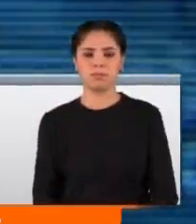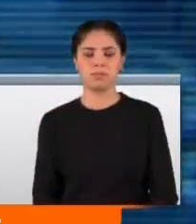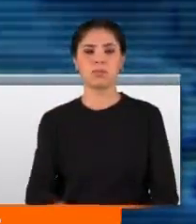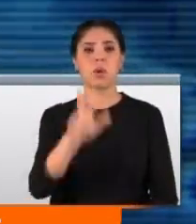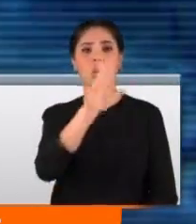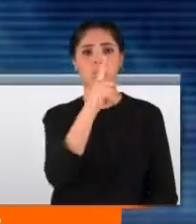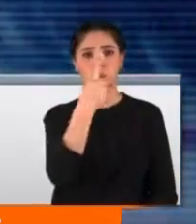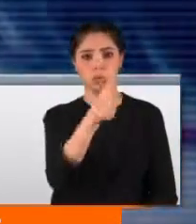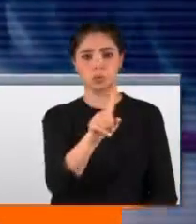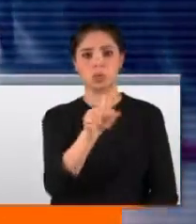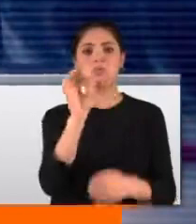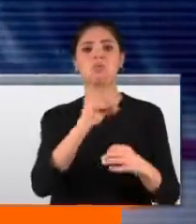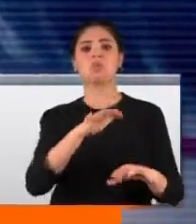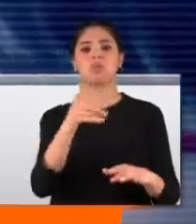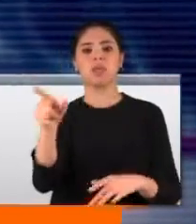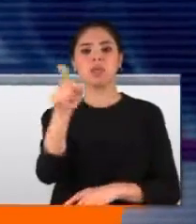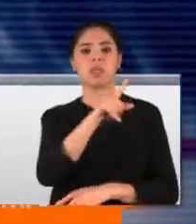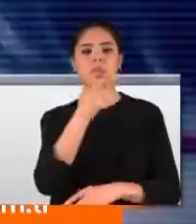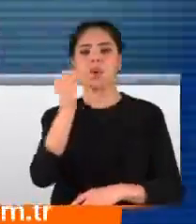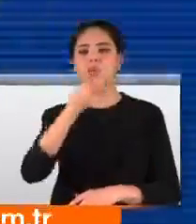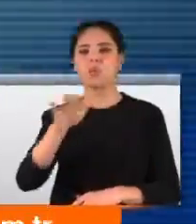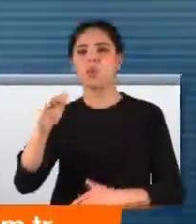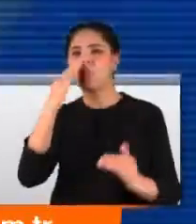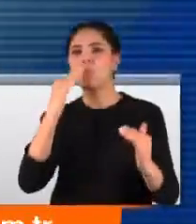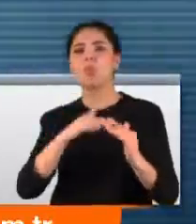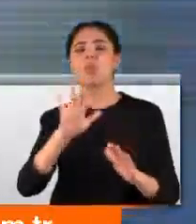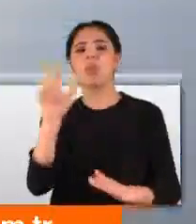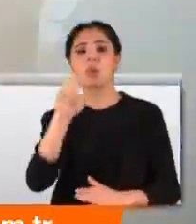30 bin liralık mümkün değil, kapasiteleri bu kadar olmaz.